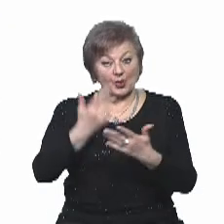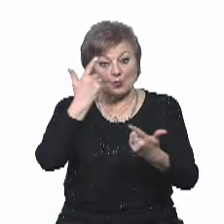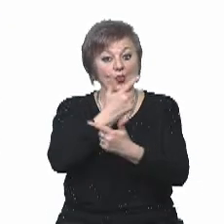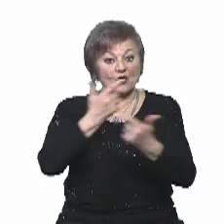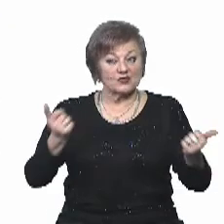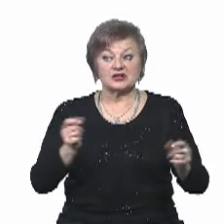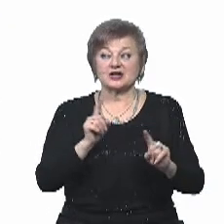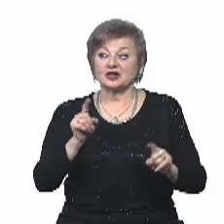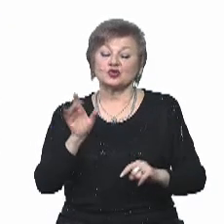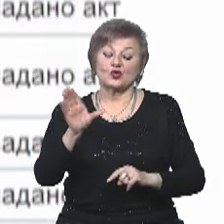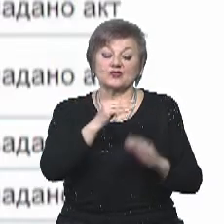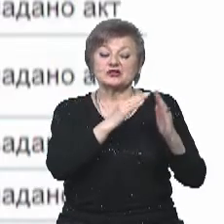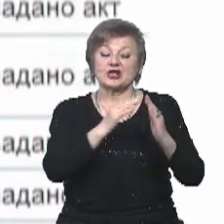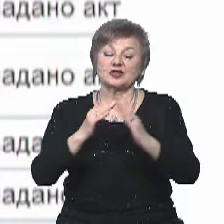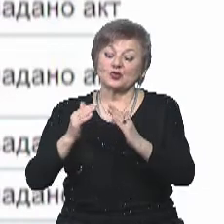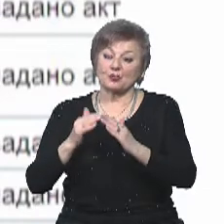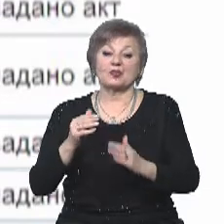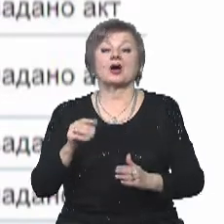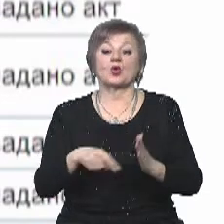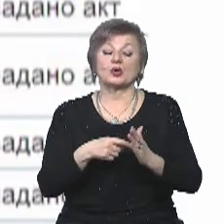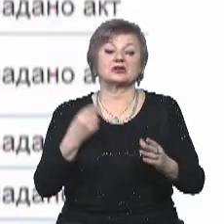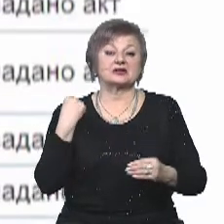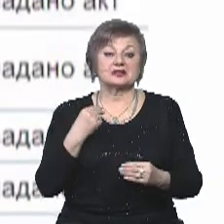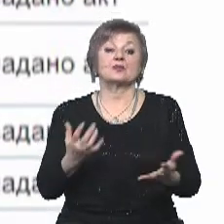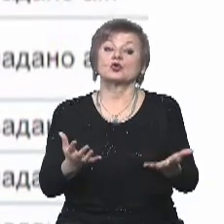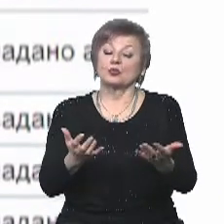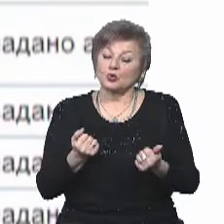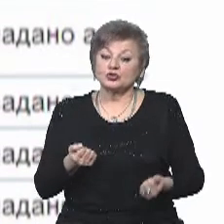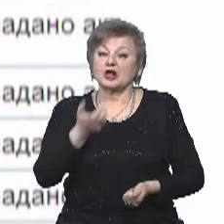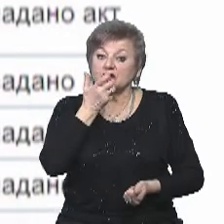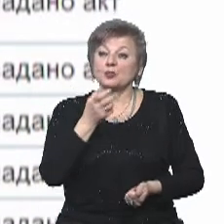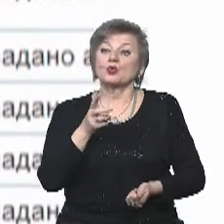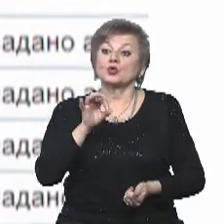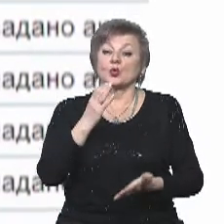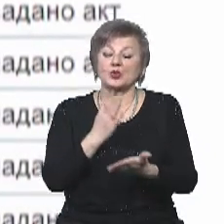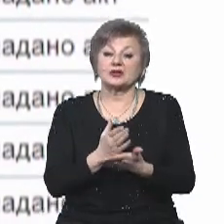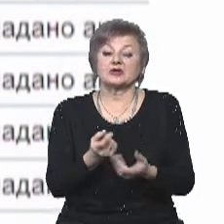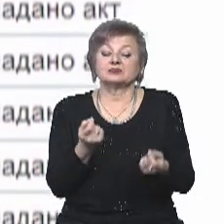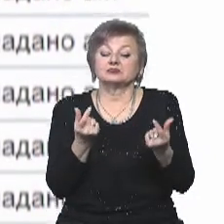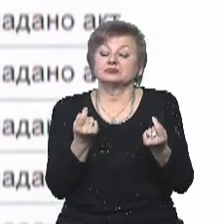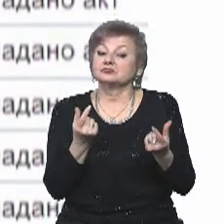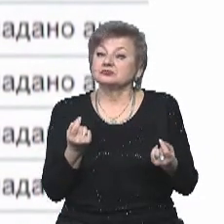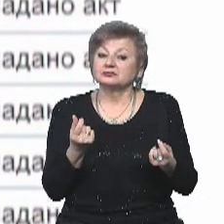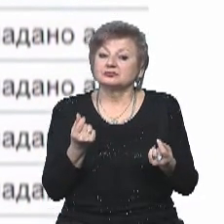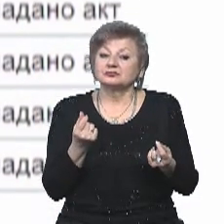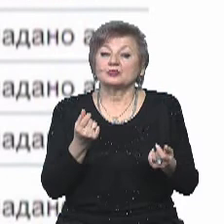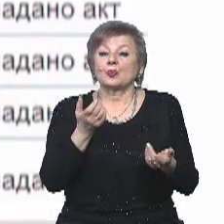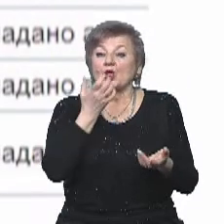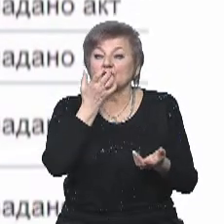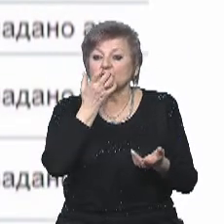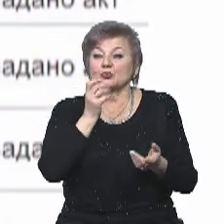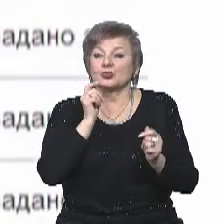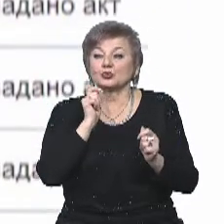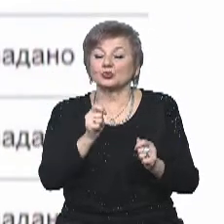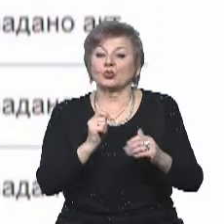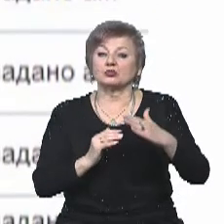Повідомляється, що усі житлові будинки міста Запоріжжя отримують теплоносій, але є невеличке уточнення. Теплоносій подається до